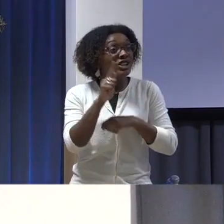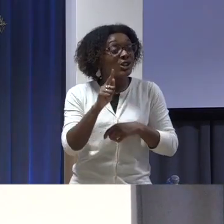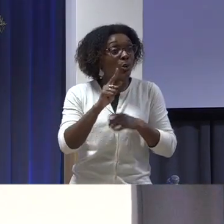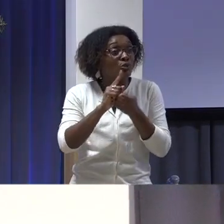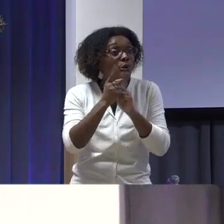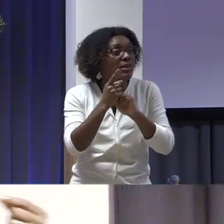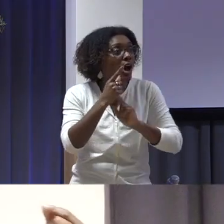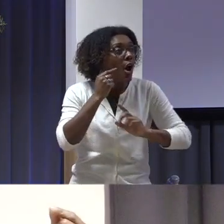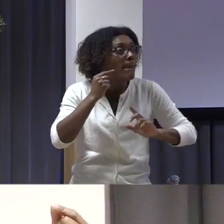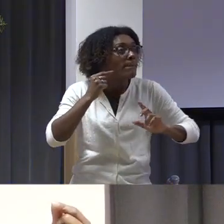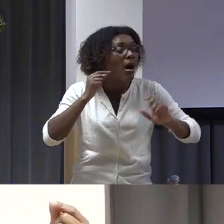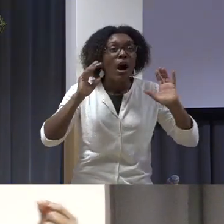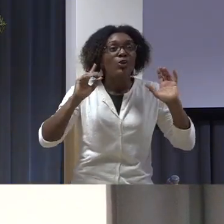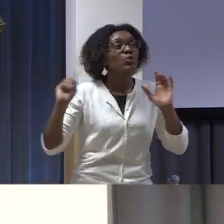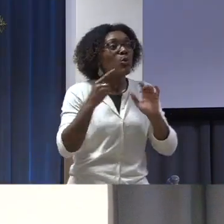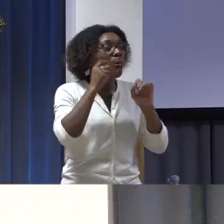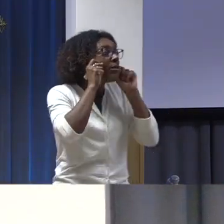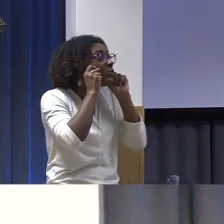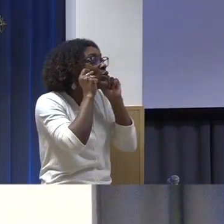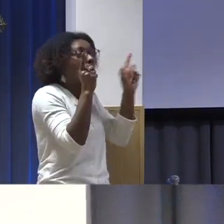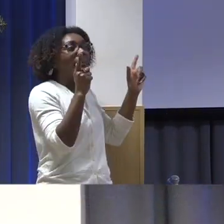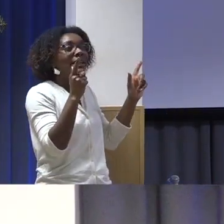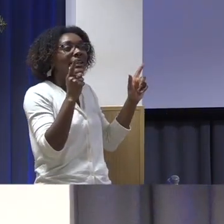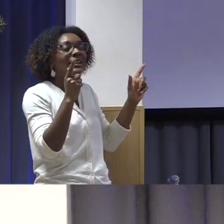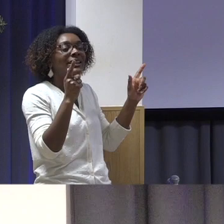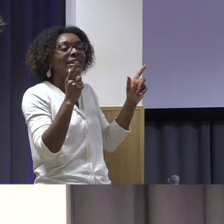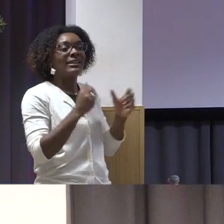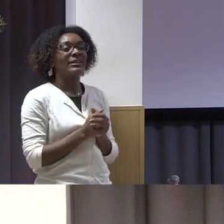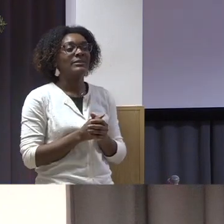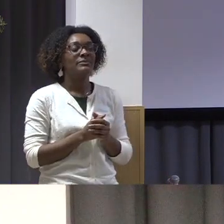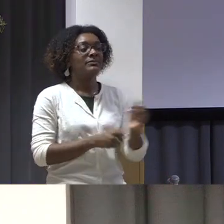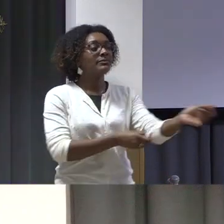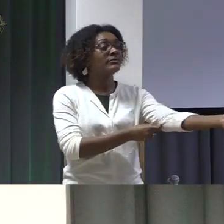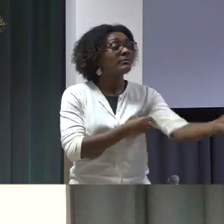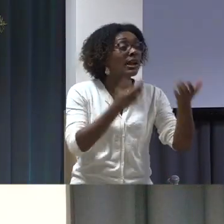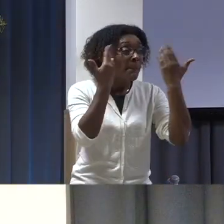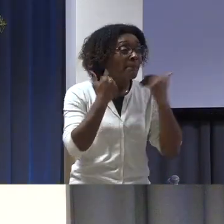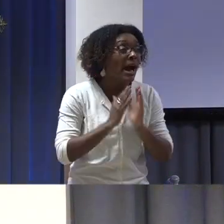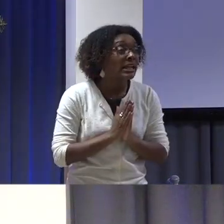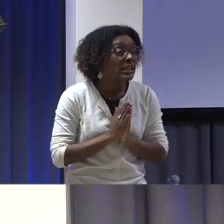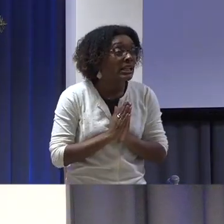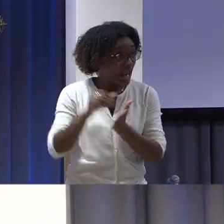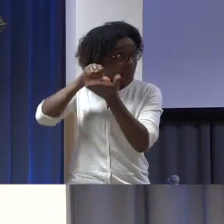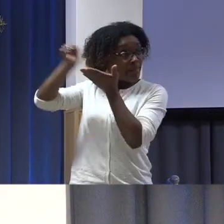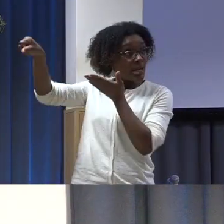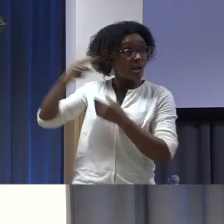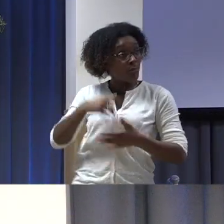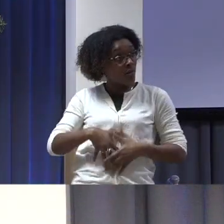qui va étonner sa génération marie n'a rien payé à dieu pour être la mère de jésus